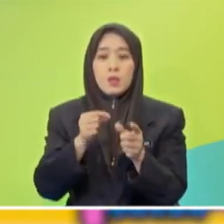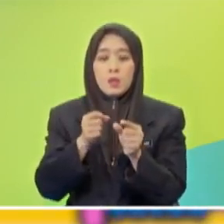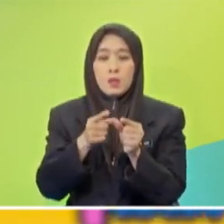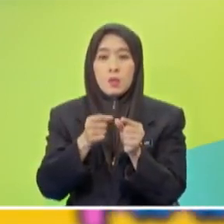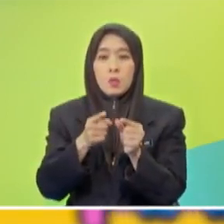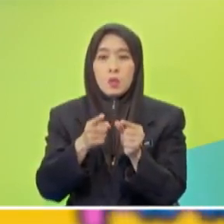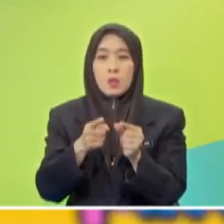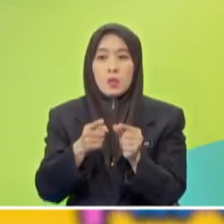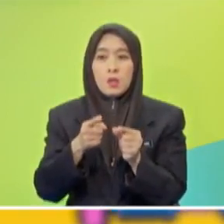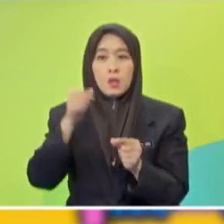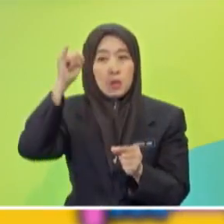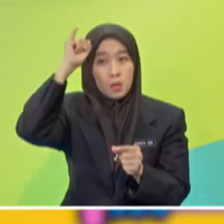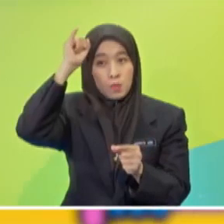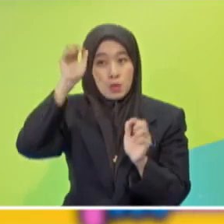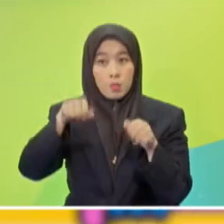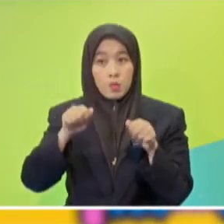Oke